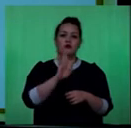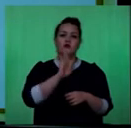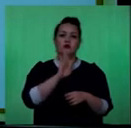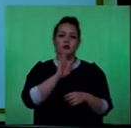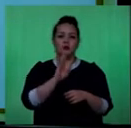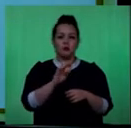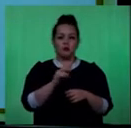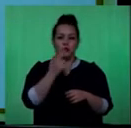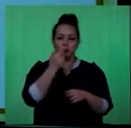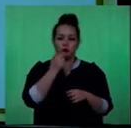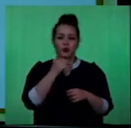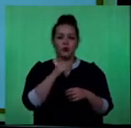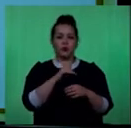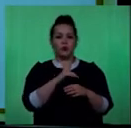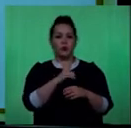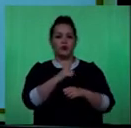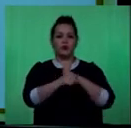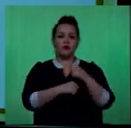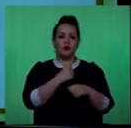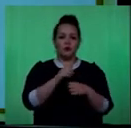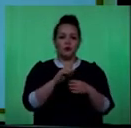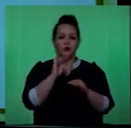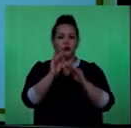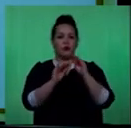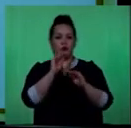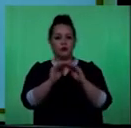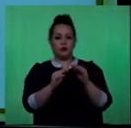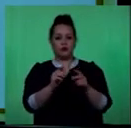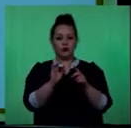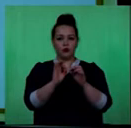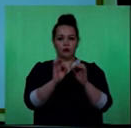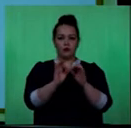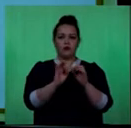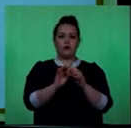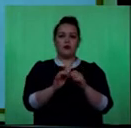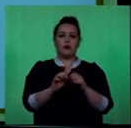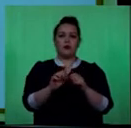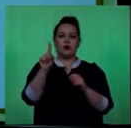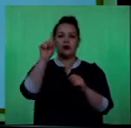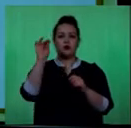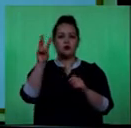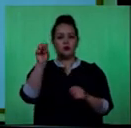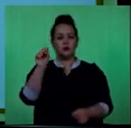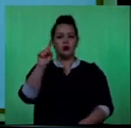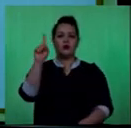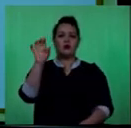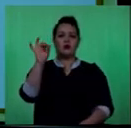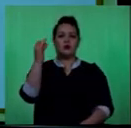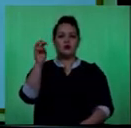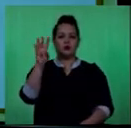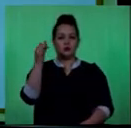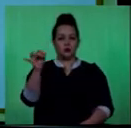разбор данных слов по составу зиму зимой зимние и